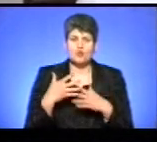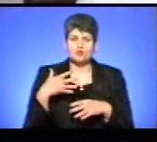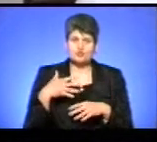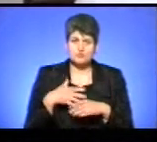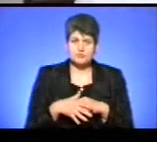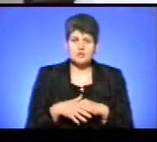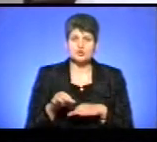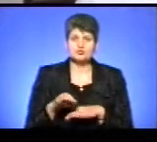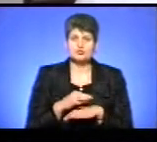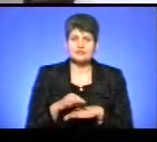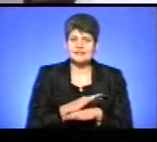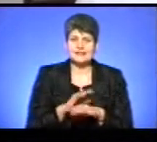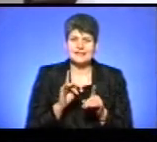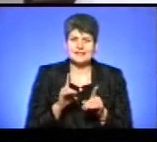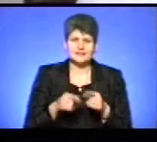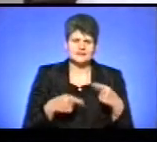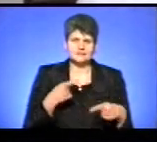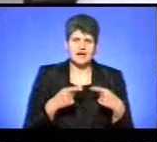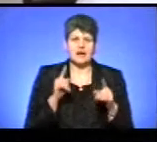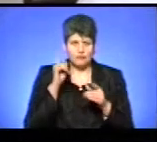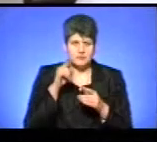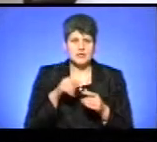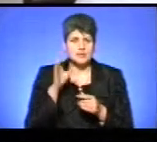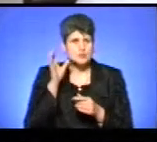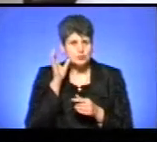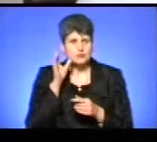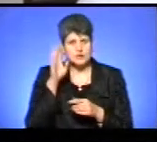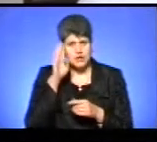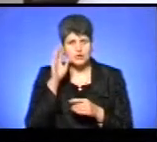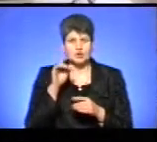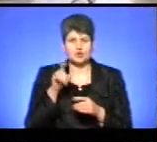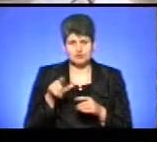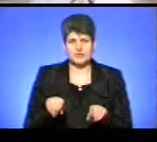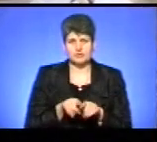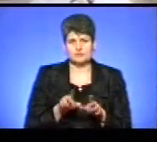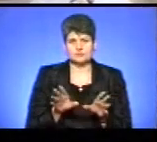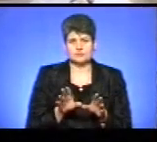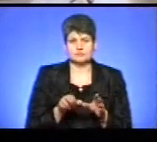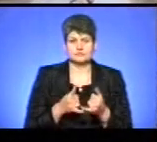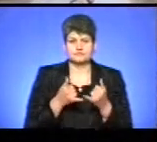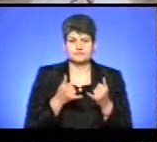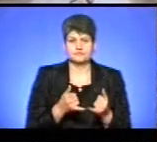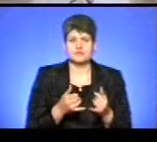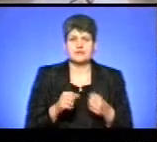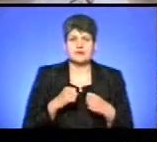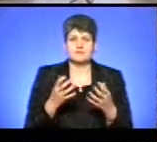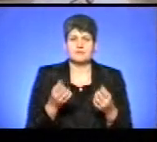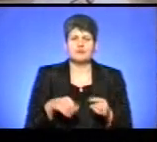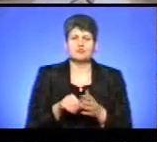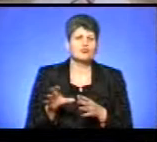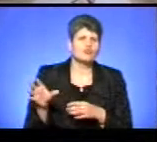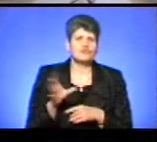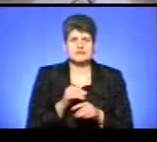коли дружина не тільки ставить претензії, а вміє слухати, а чоловік так в такому взаємному. стараємося брати участь в всіх заходах,